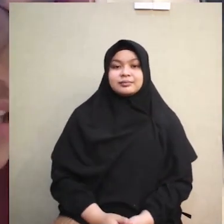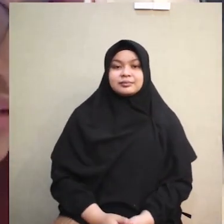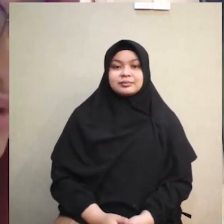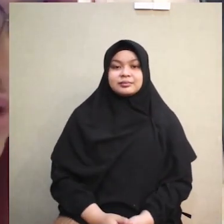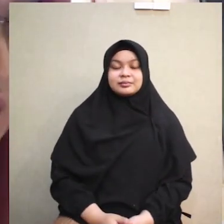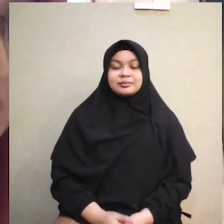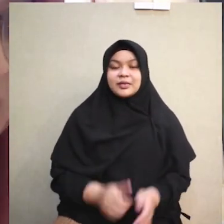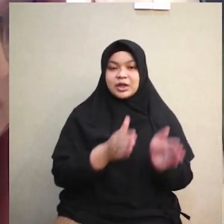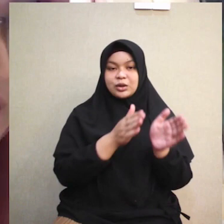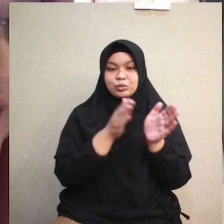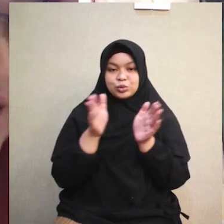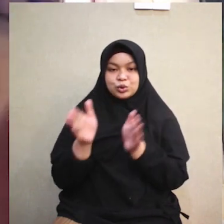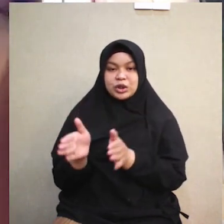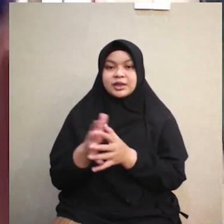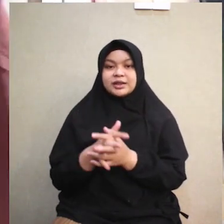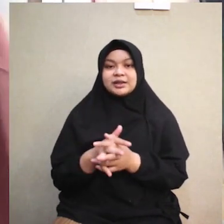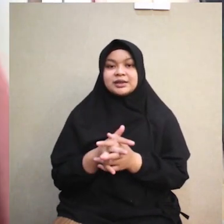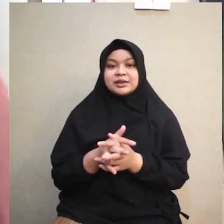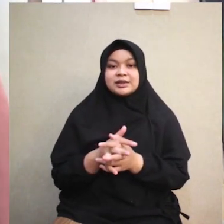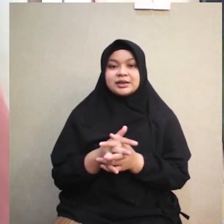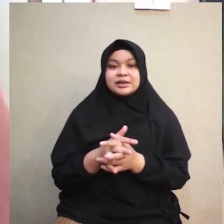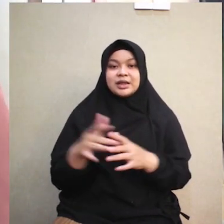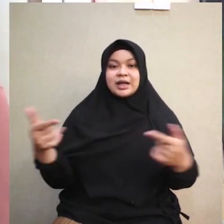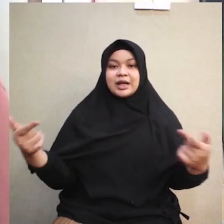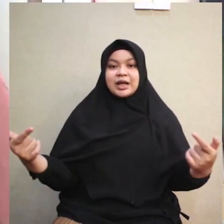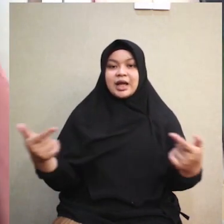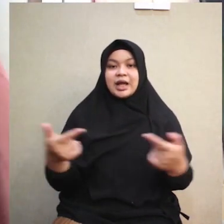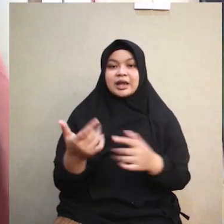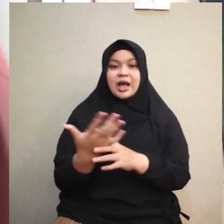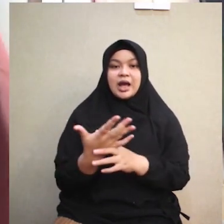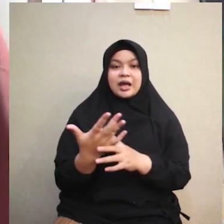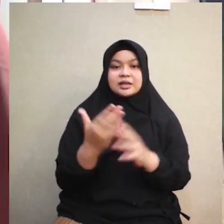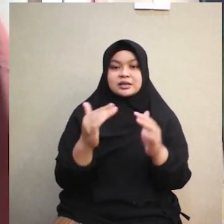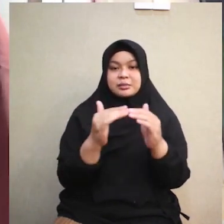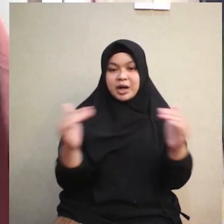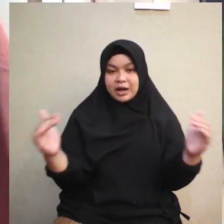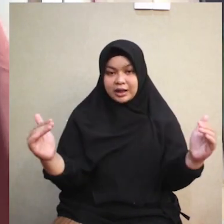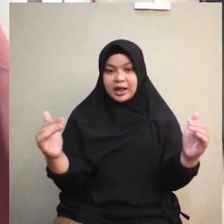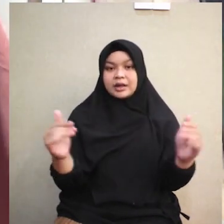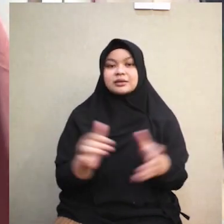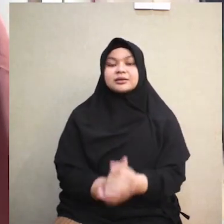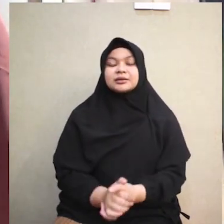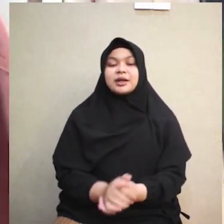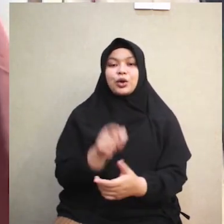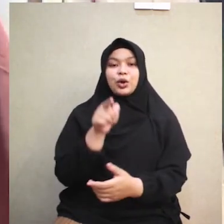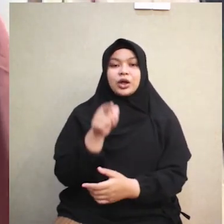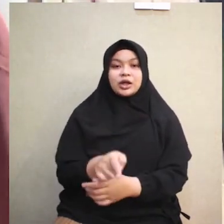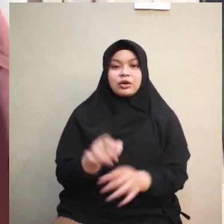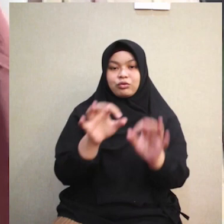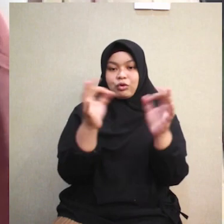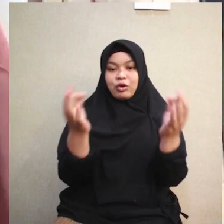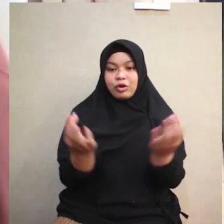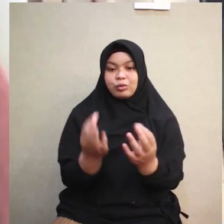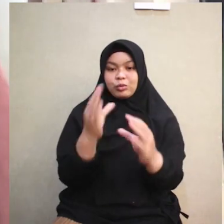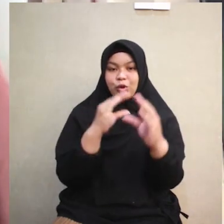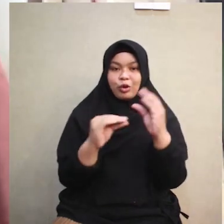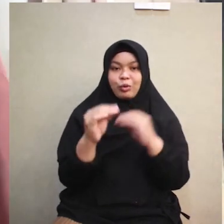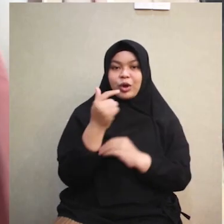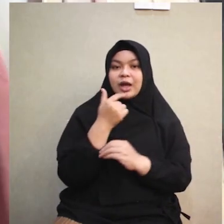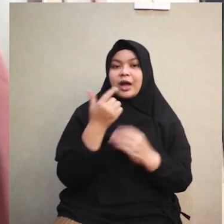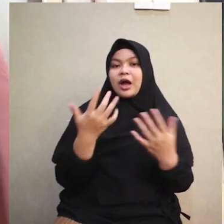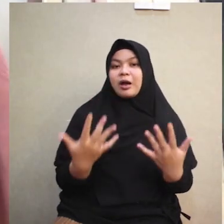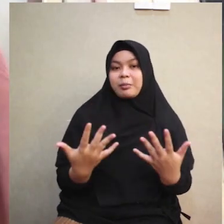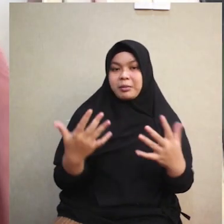kemudian juga terkait dengan akses itu karena ini forumnya juga ngomongin tentang